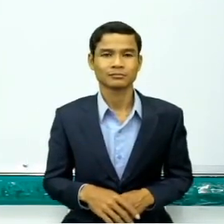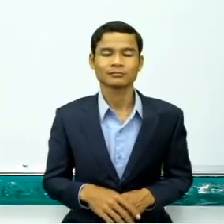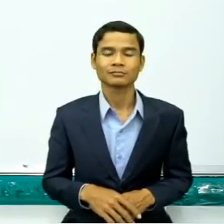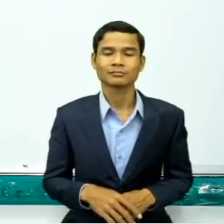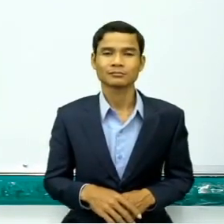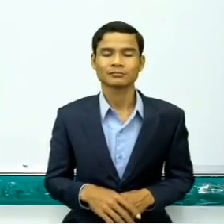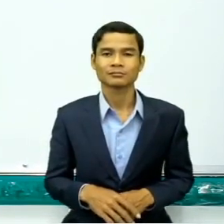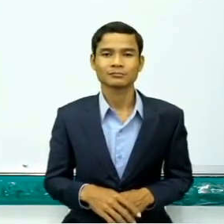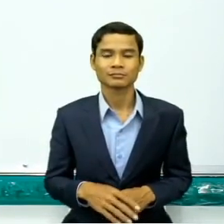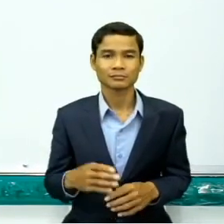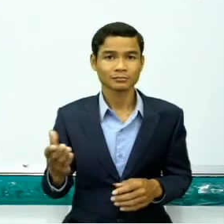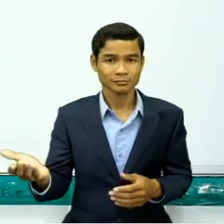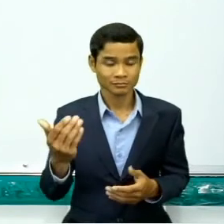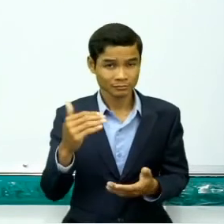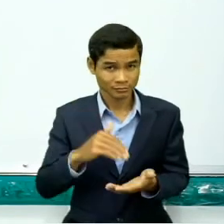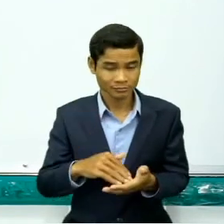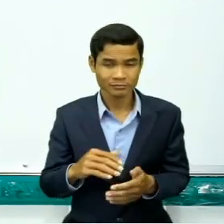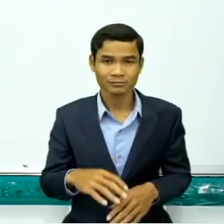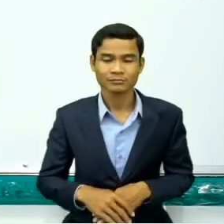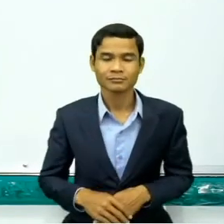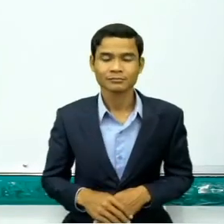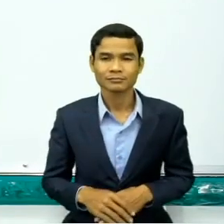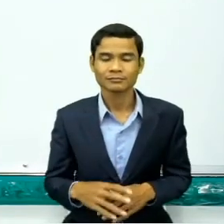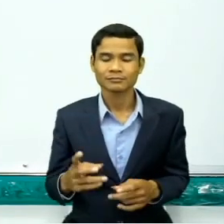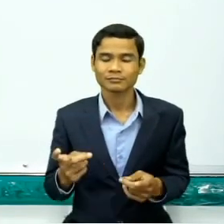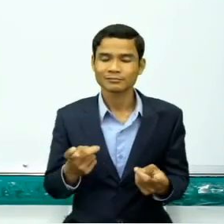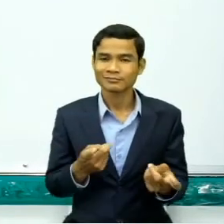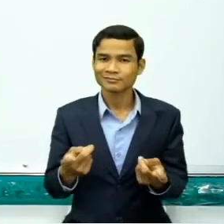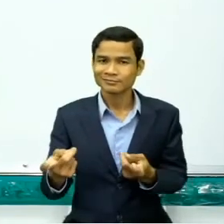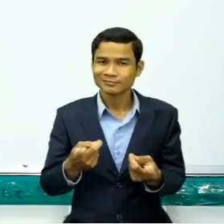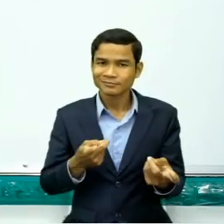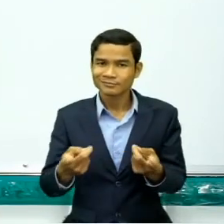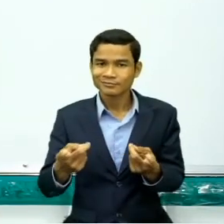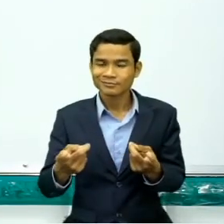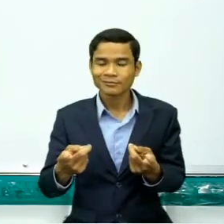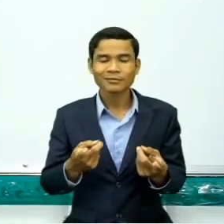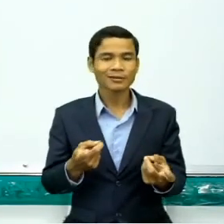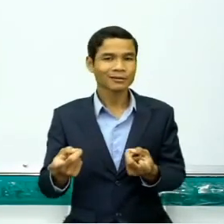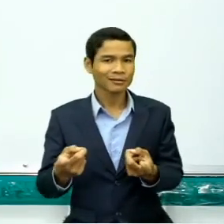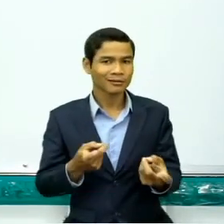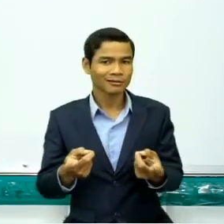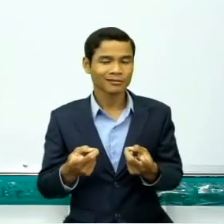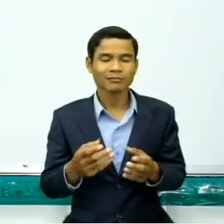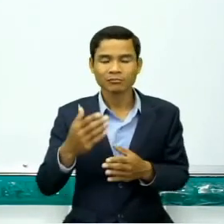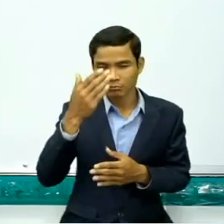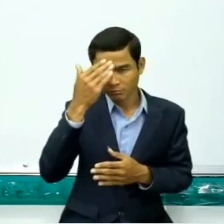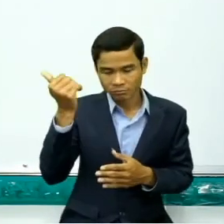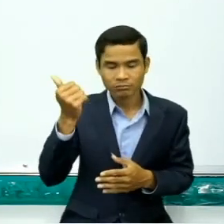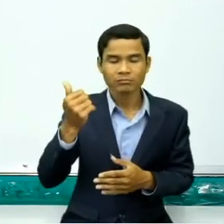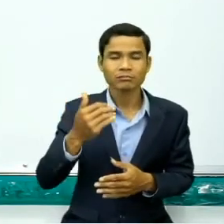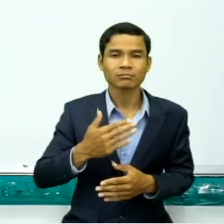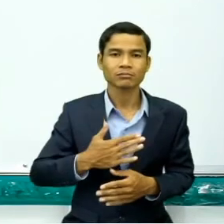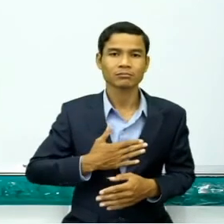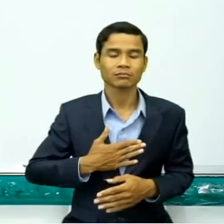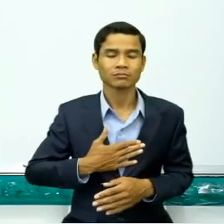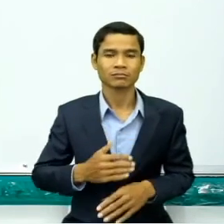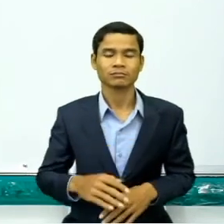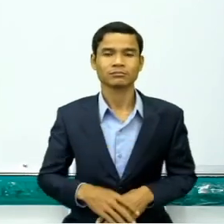chà con sẽ đọc một đồng tiết plot plan plot clone